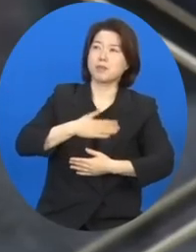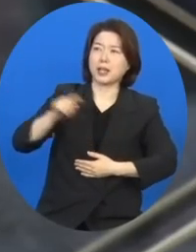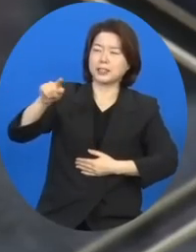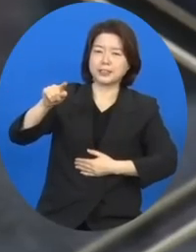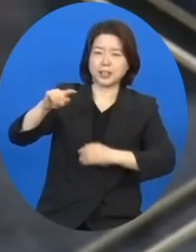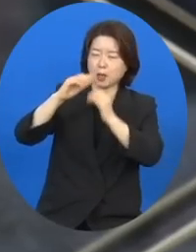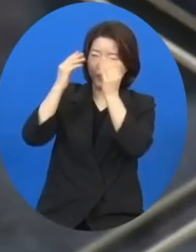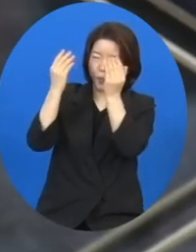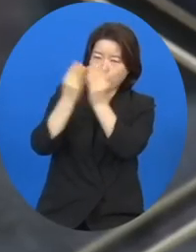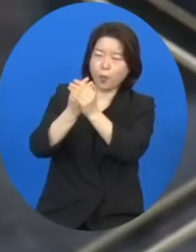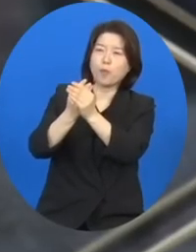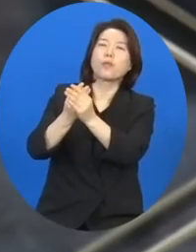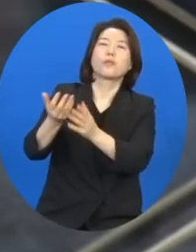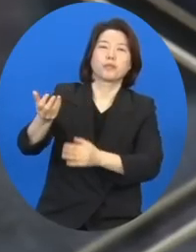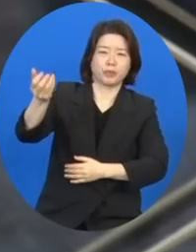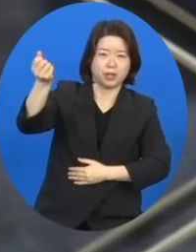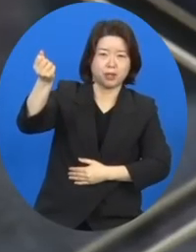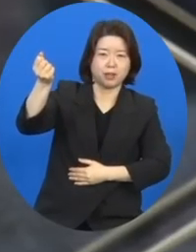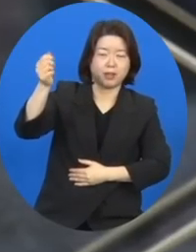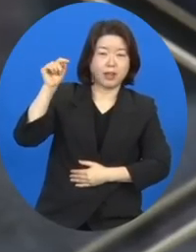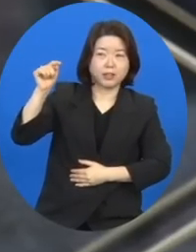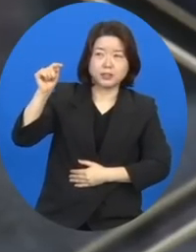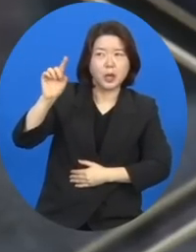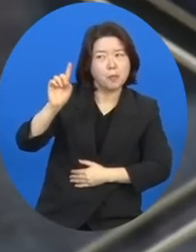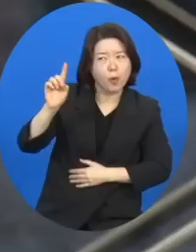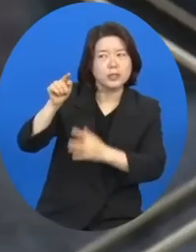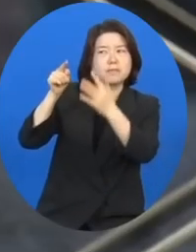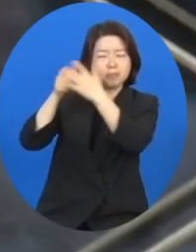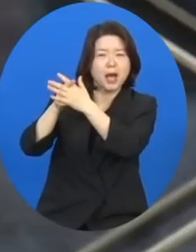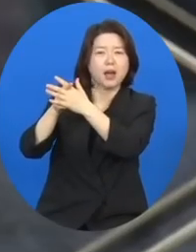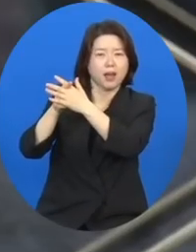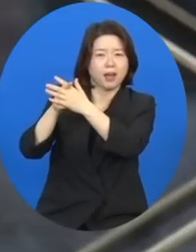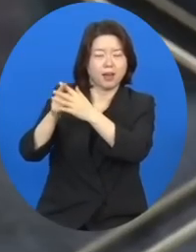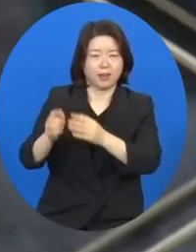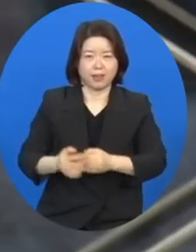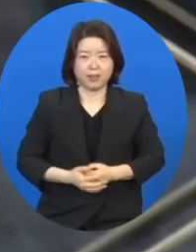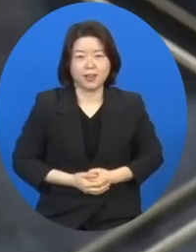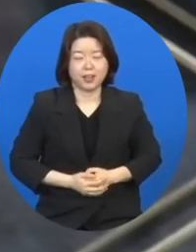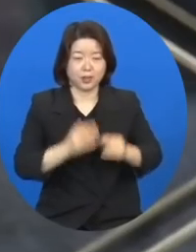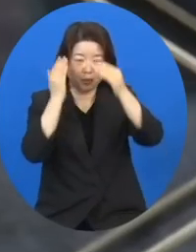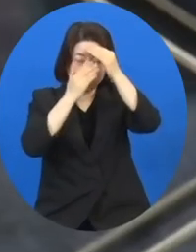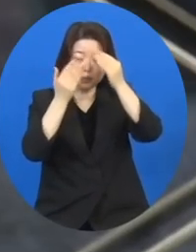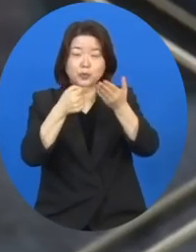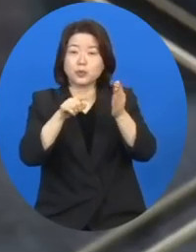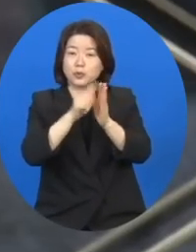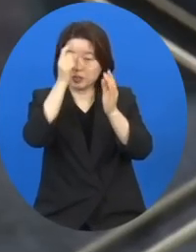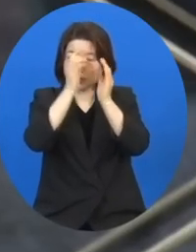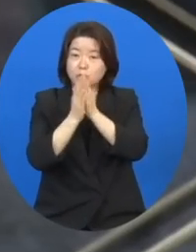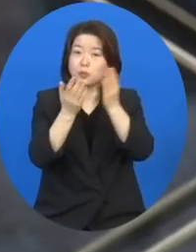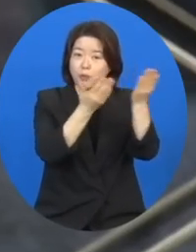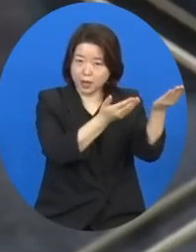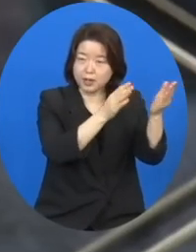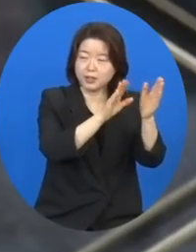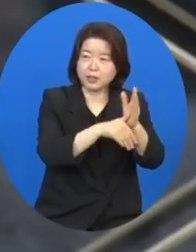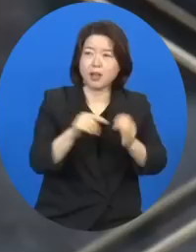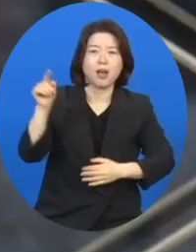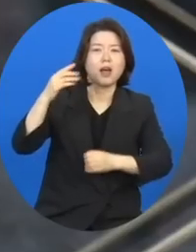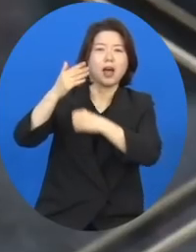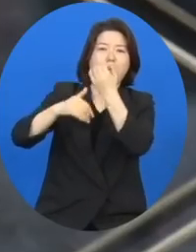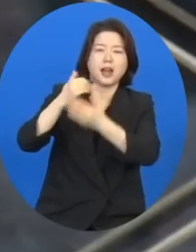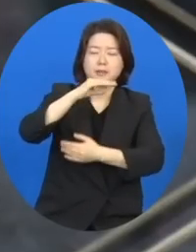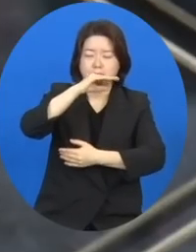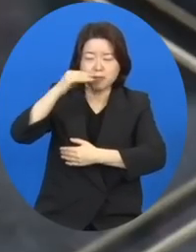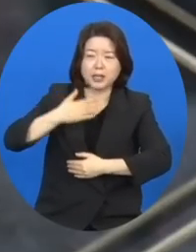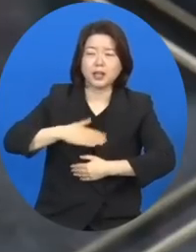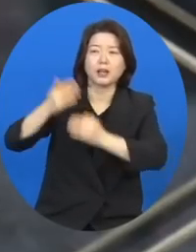때문에 사도 바울은 그것이 무엇인지 알고 있어요. 그래서 성도들을 위해서 기도할 때 하나님을 알게 달라고 그렇게